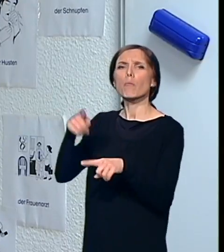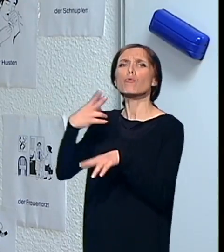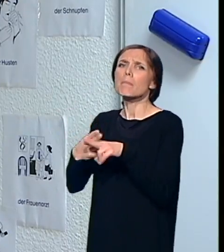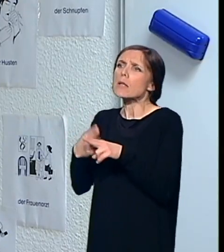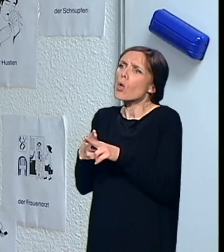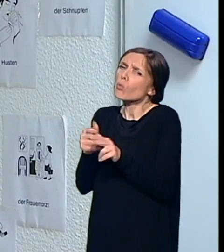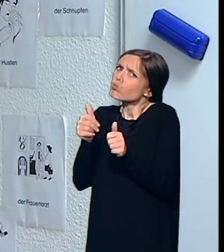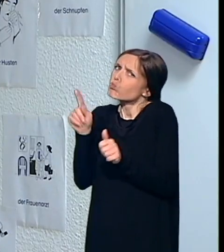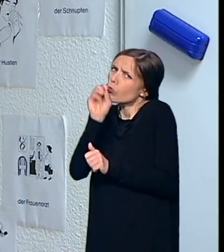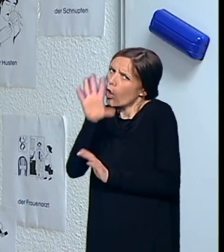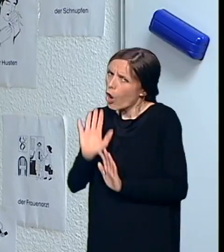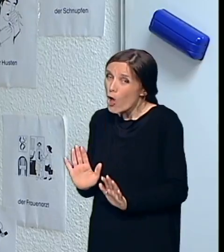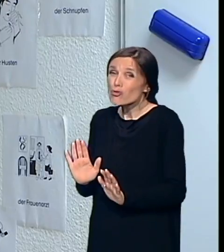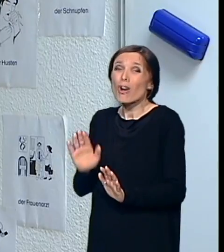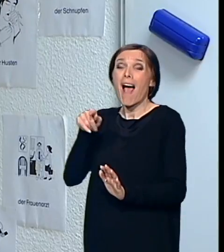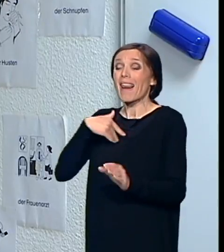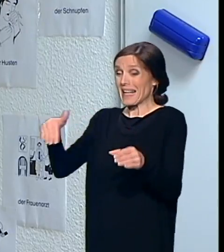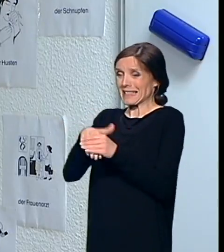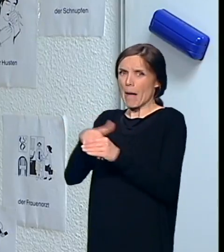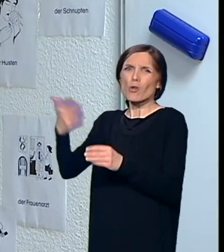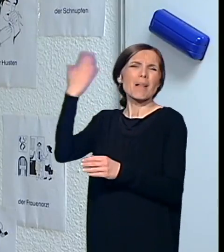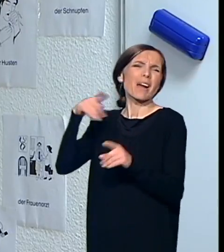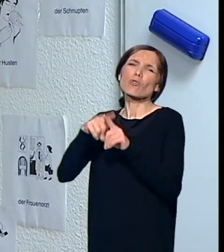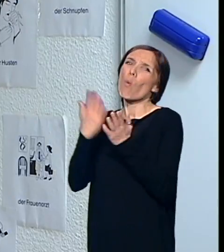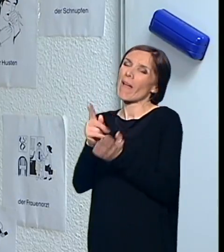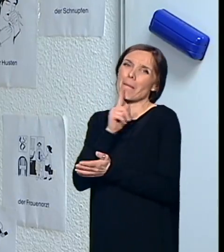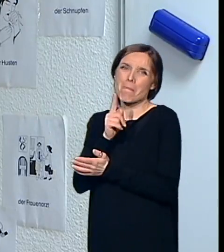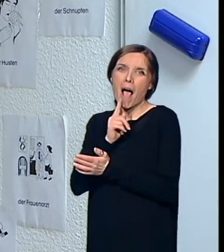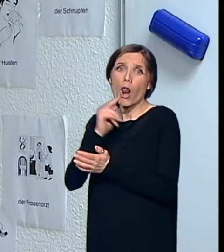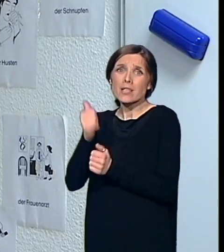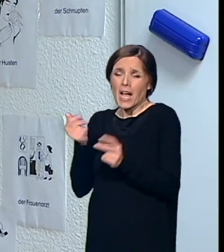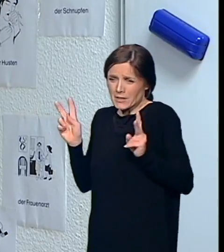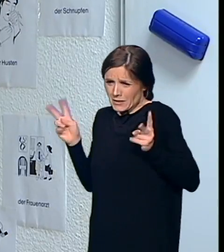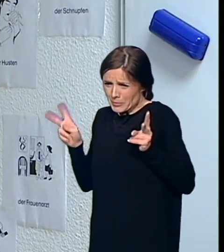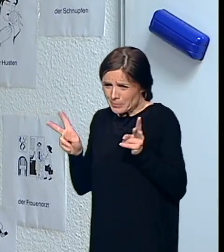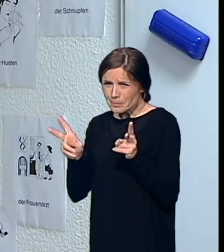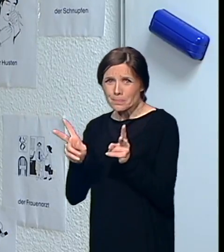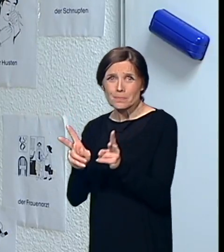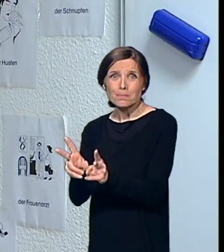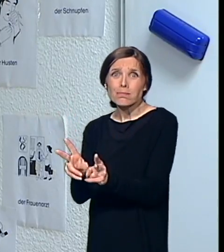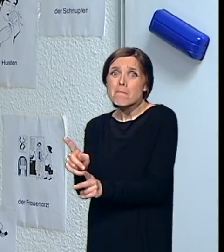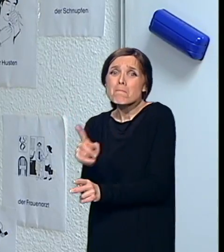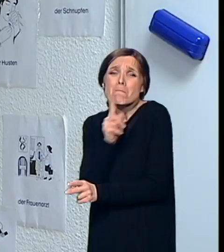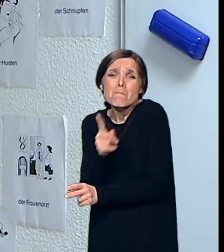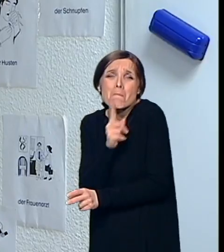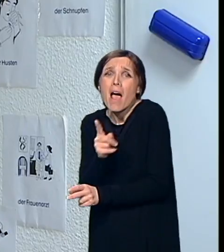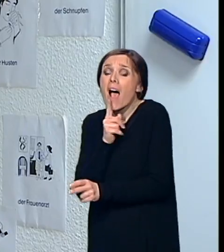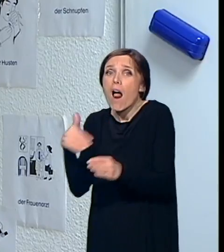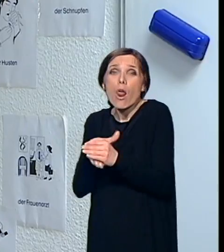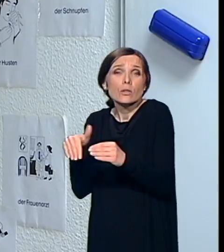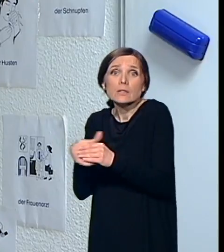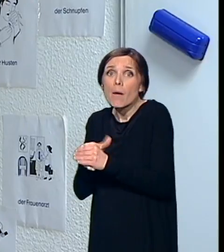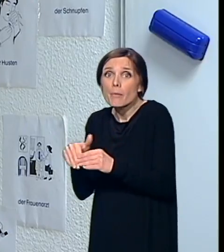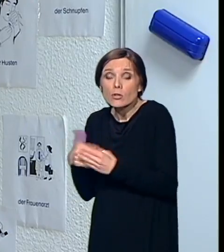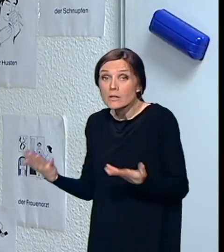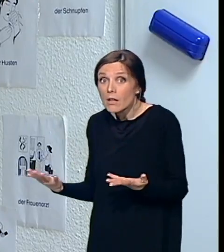Uvek nas je bilo malo, ali sad nas je više nego malo, ako tako mogu da kažem. I ono što je najvažnije je da